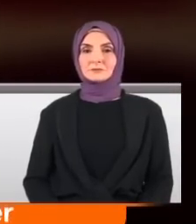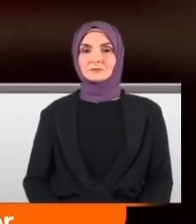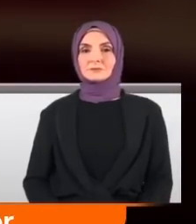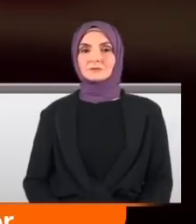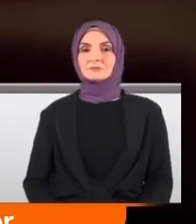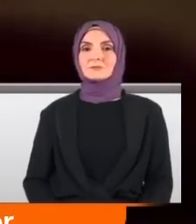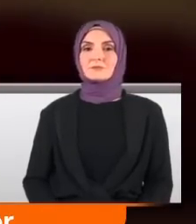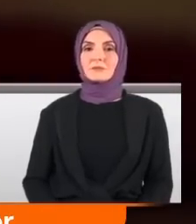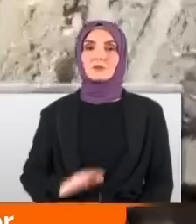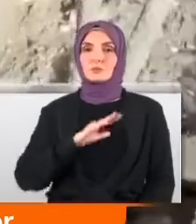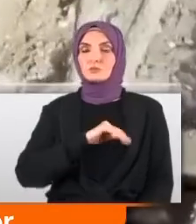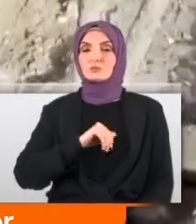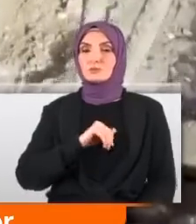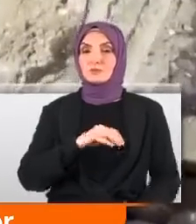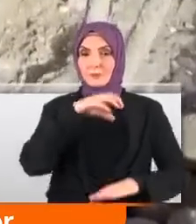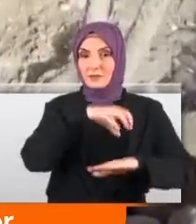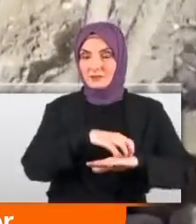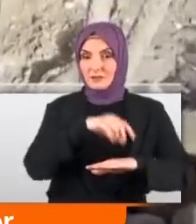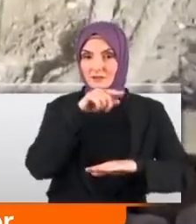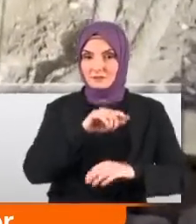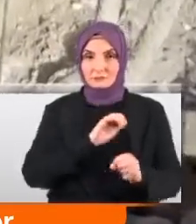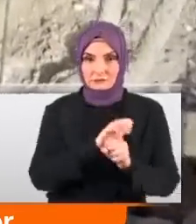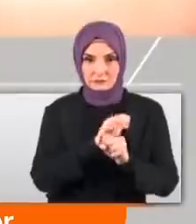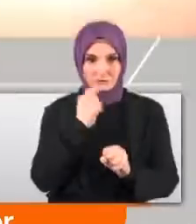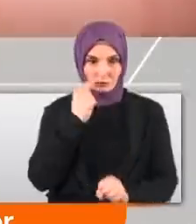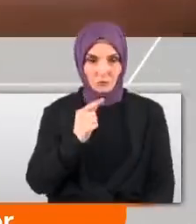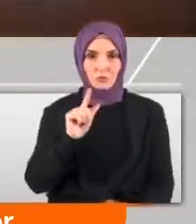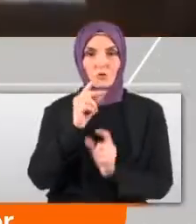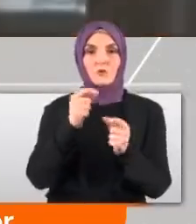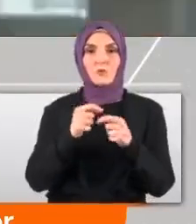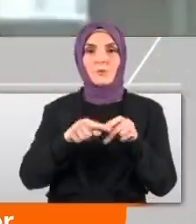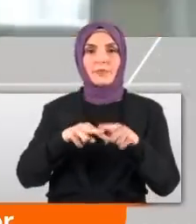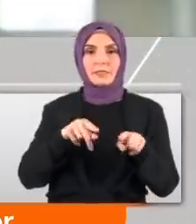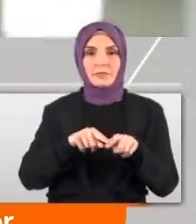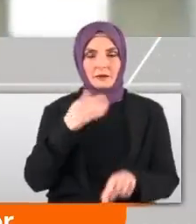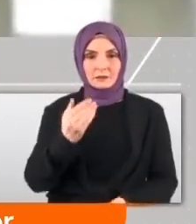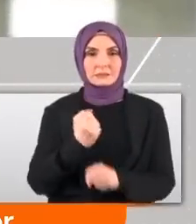Mescid-i Aksa'daki zulüm Lübnan ve Gazze'ye de yayıldı.